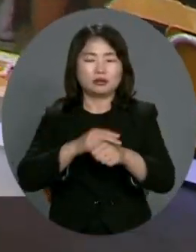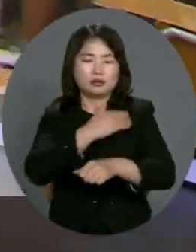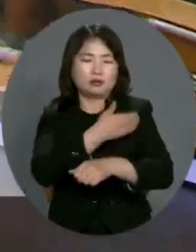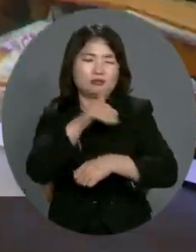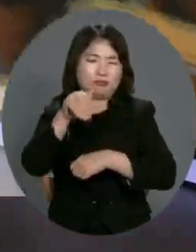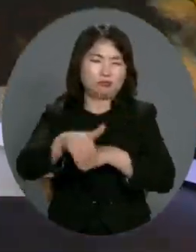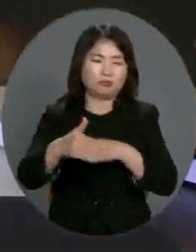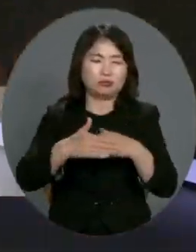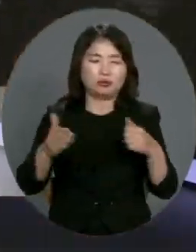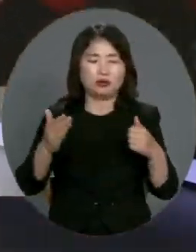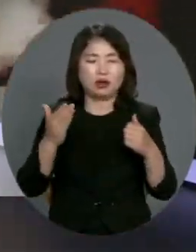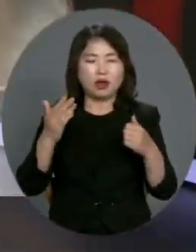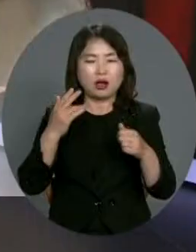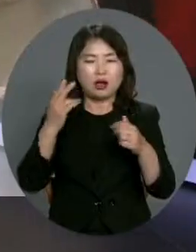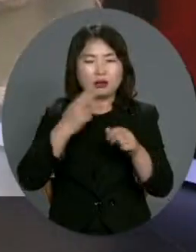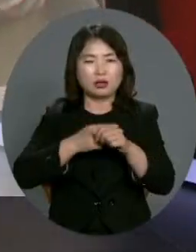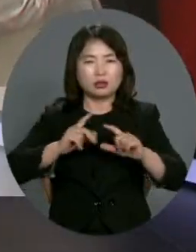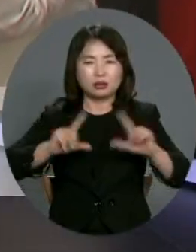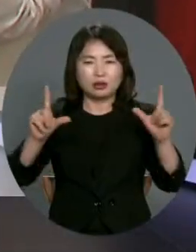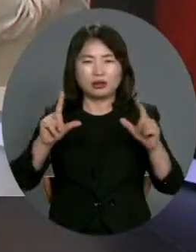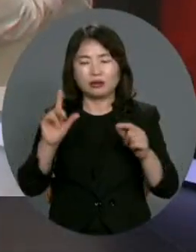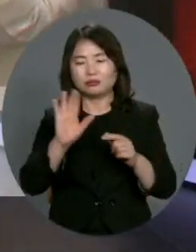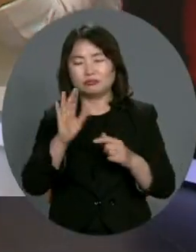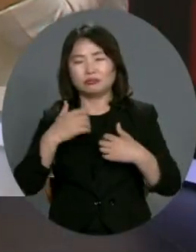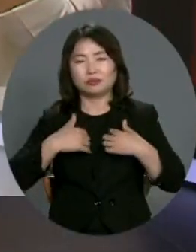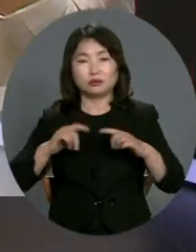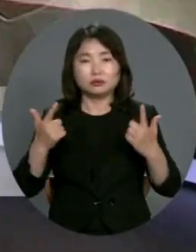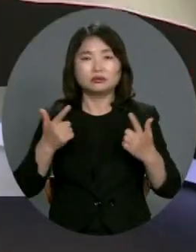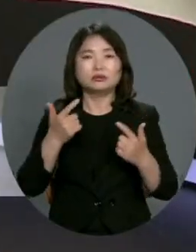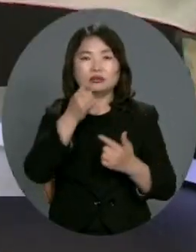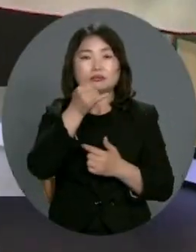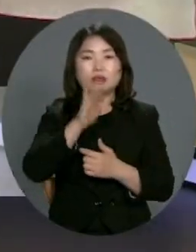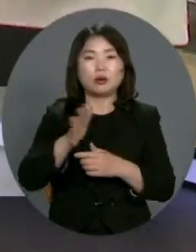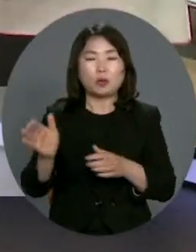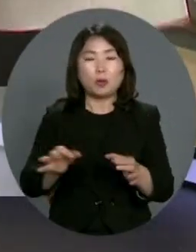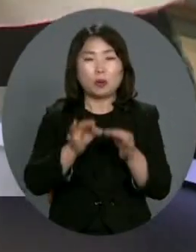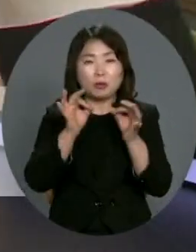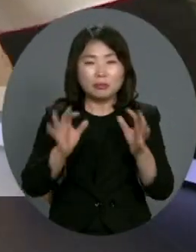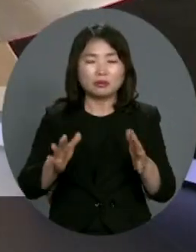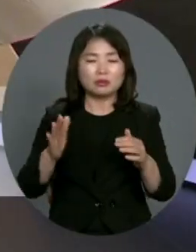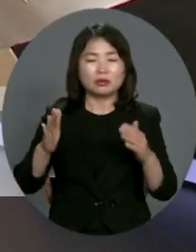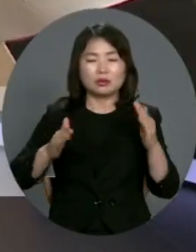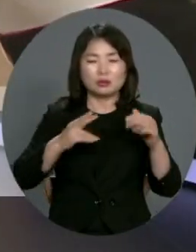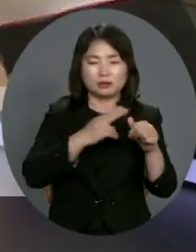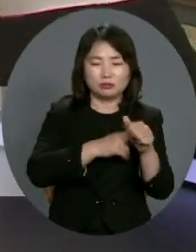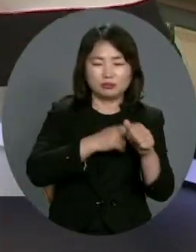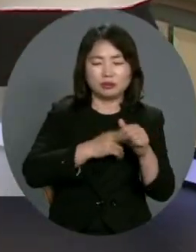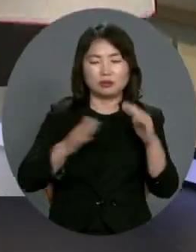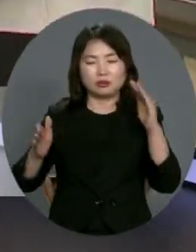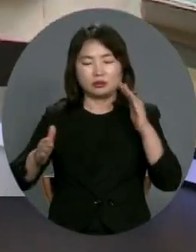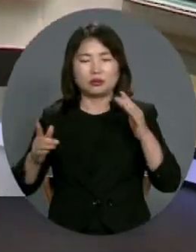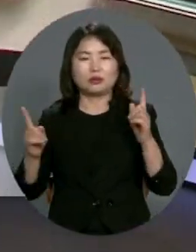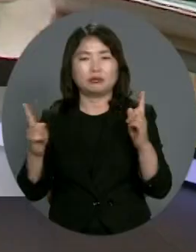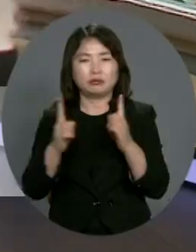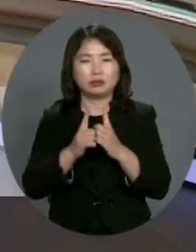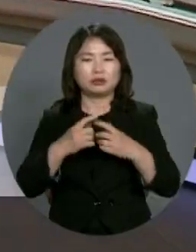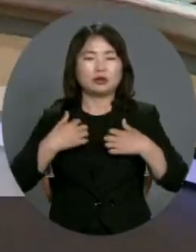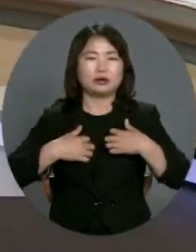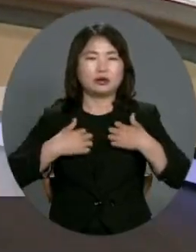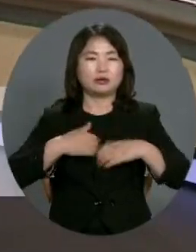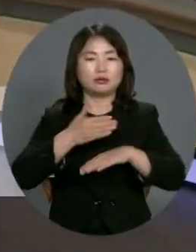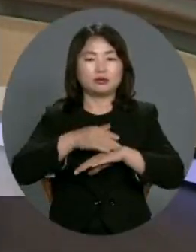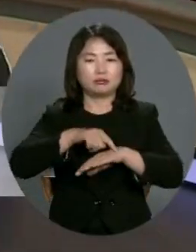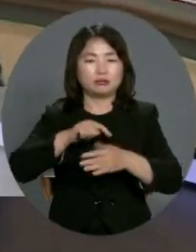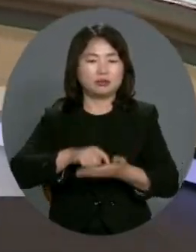날을 외면하는 학교도 많습니다만 모처럼 만에 아이들과 선생님들이 환한 웃음을 보이며 감사의 마음을 전하기도 했습니다.